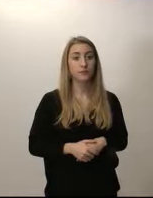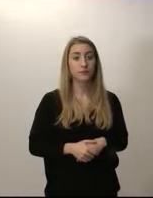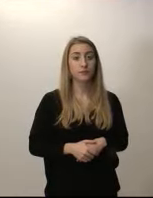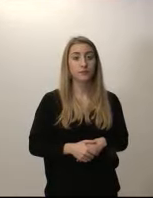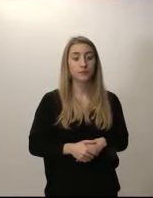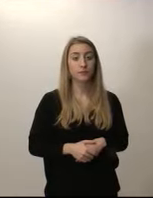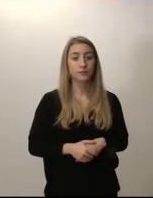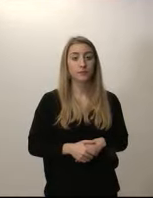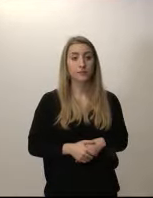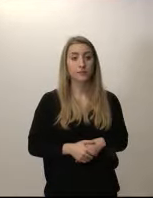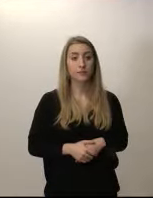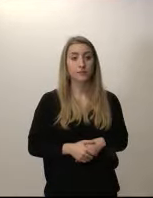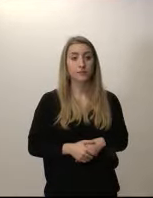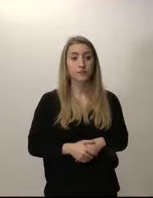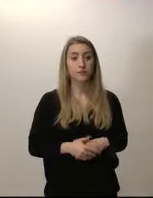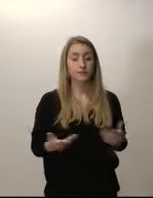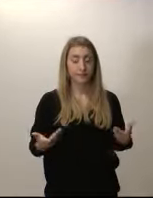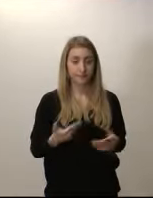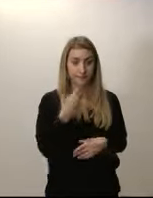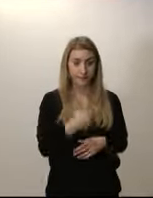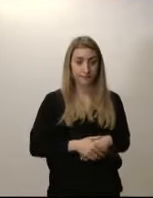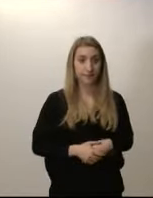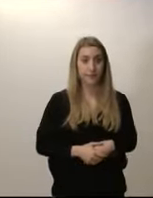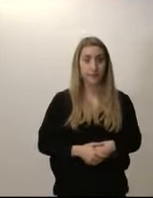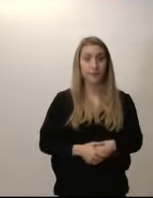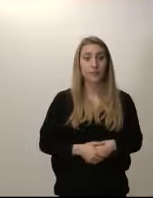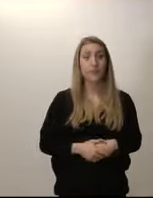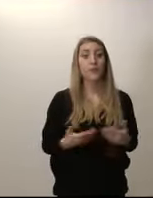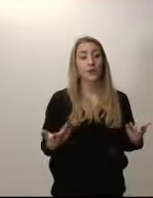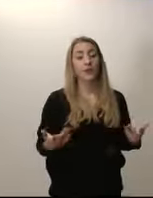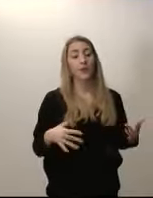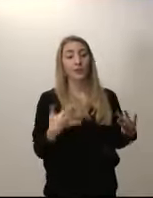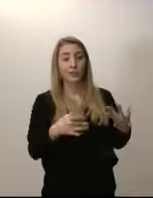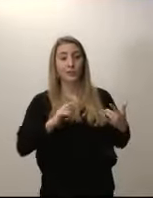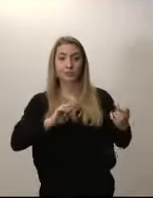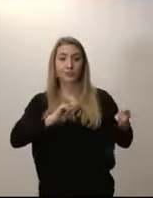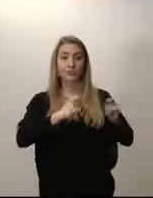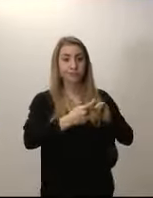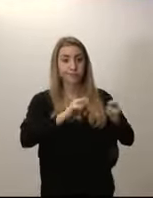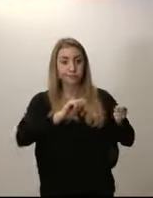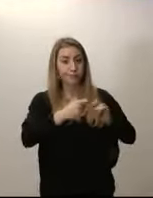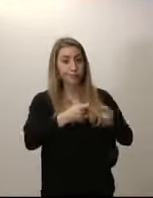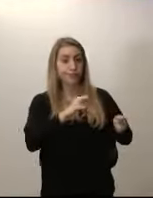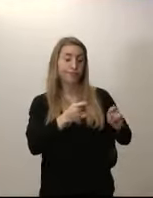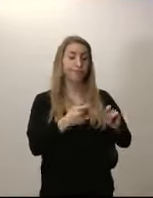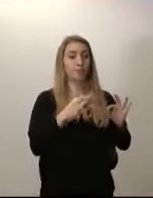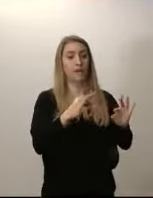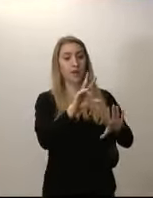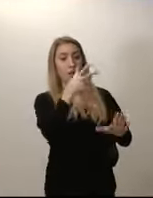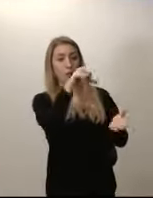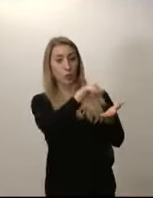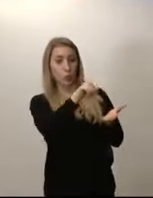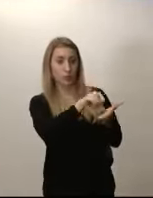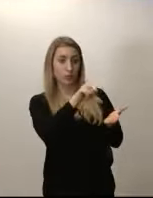Alors. Ah, ça ne veut plus, hein. Voilà, allons-y. Voilà, je vous remercie. À ce troisième lieu. Alors, on a déjà beaucoup discuté du troisième lieu et je pense qu'il serait de